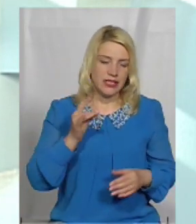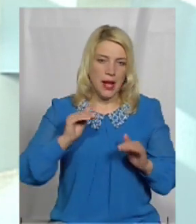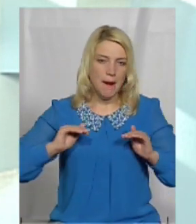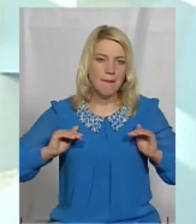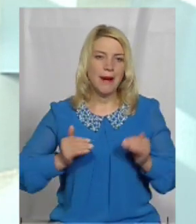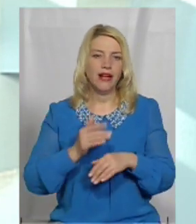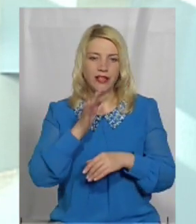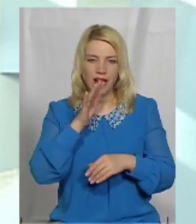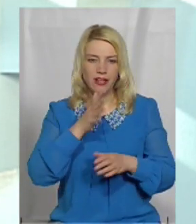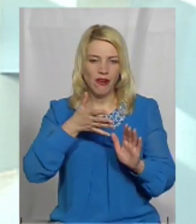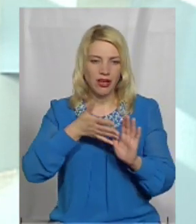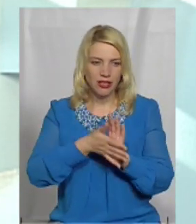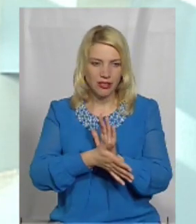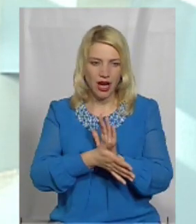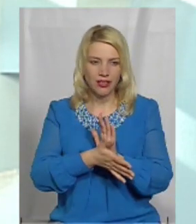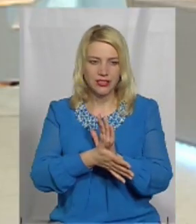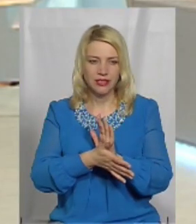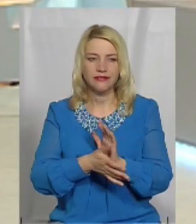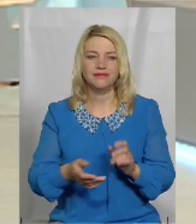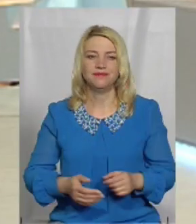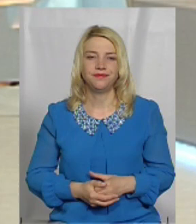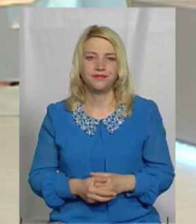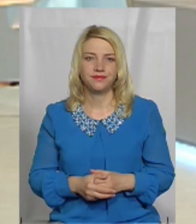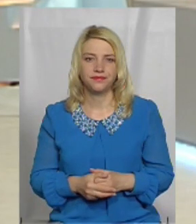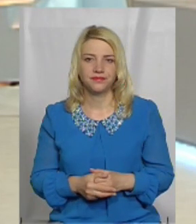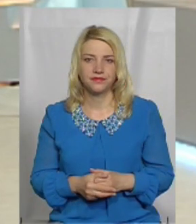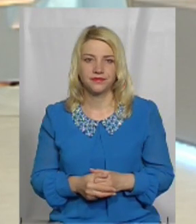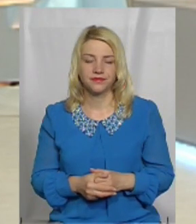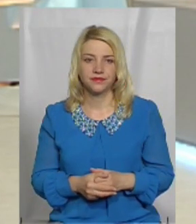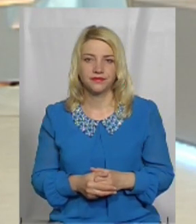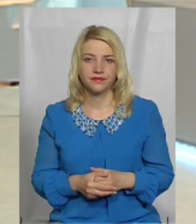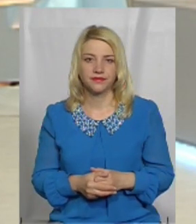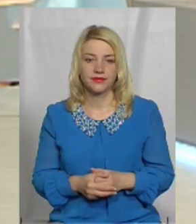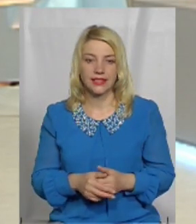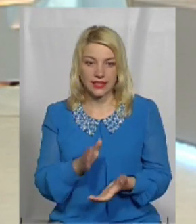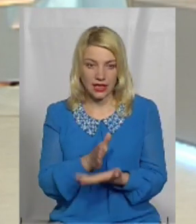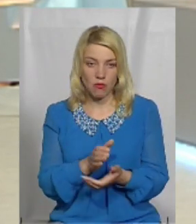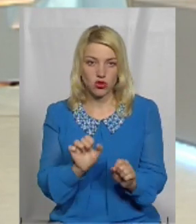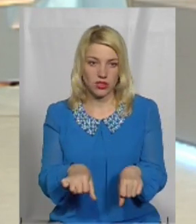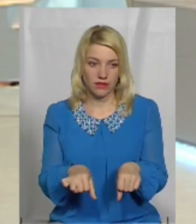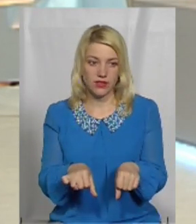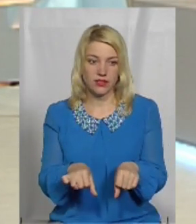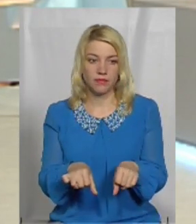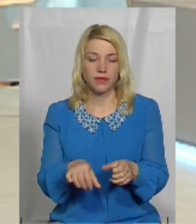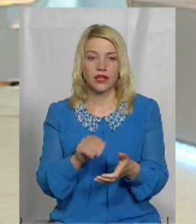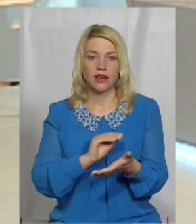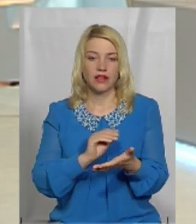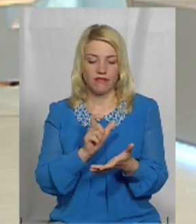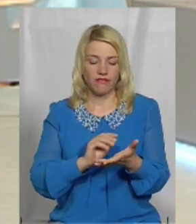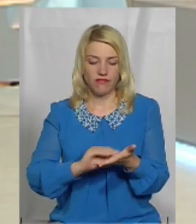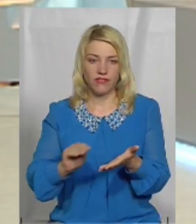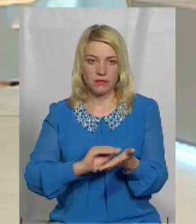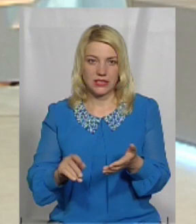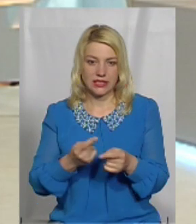менше часу витрачається, ніж це був паперовий варіант. Є можливість виписки цього